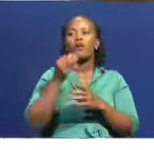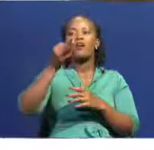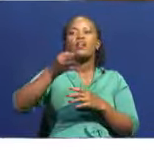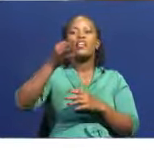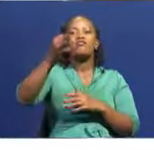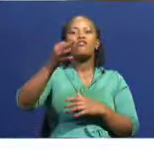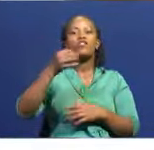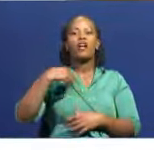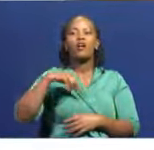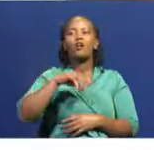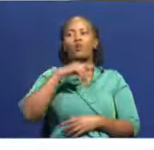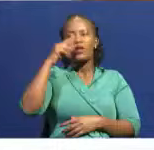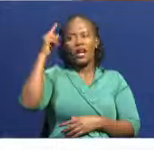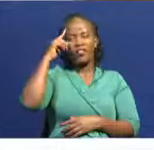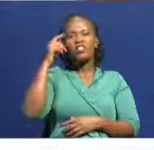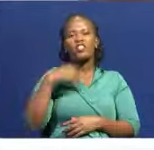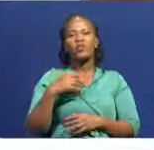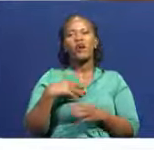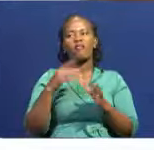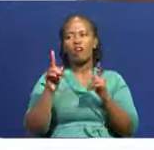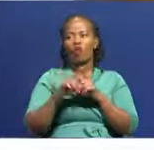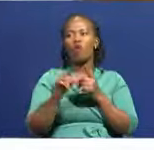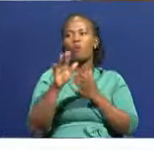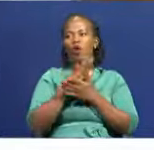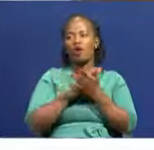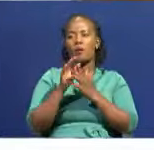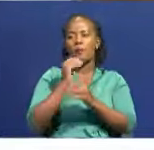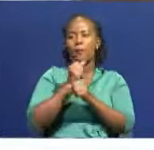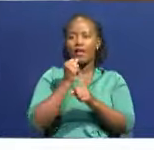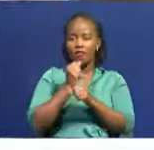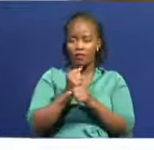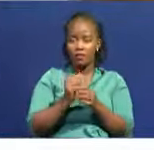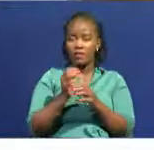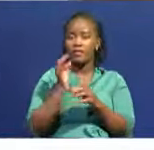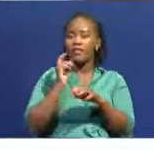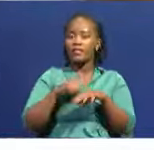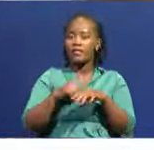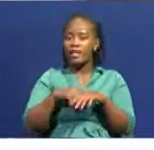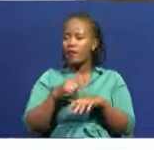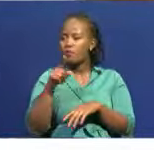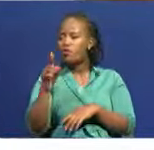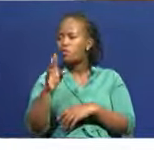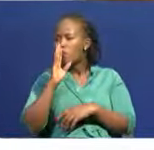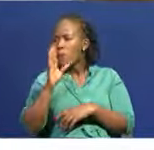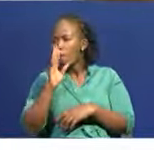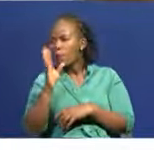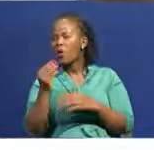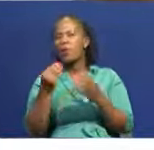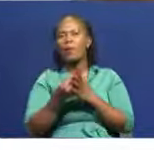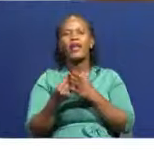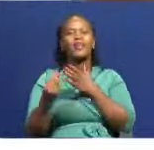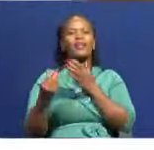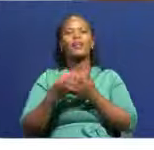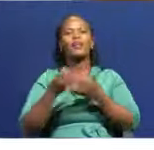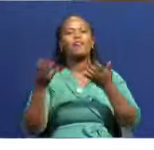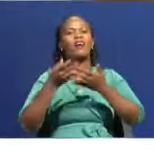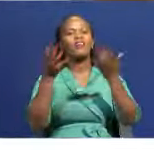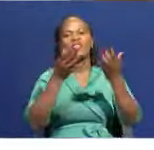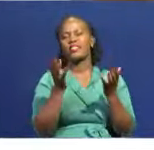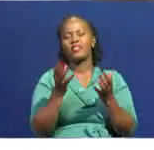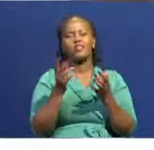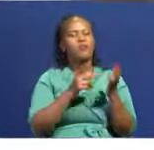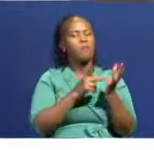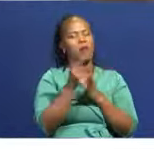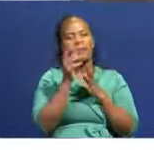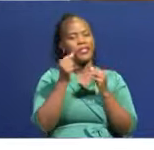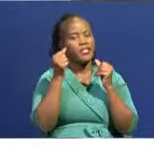of having a common platform so that when you borrow, you know, if you borrow everywhere, you overborrow, then repayment